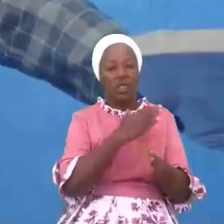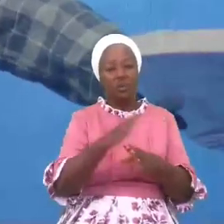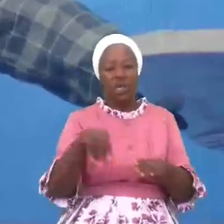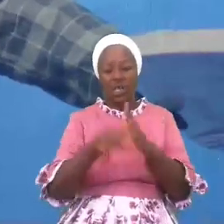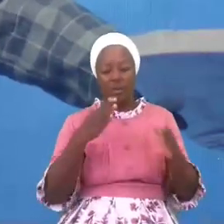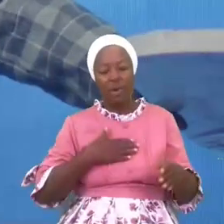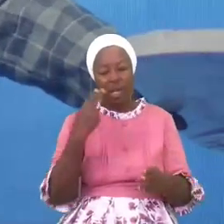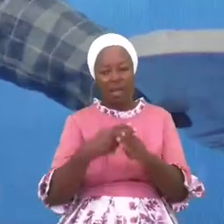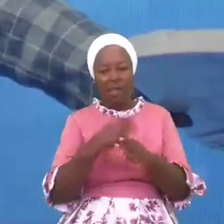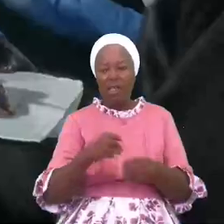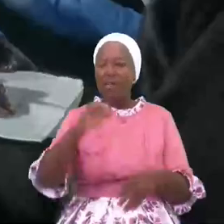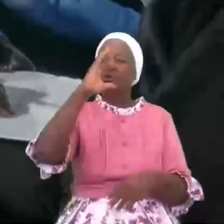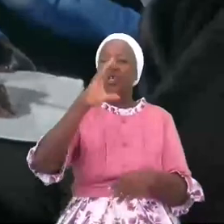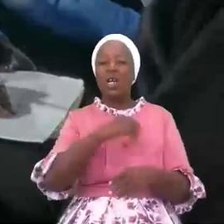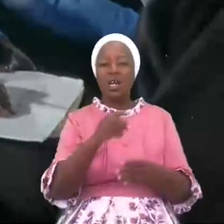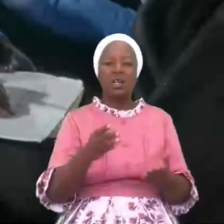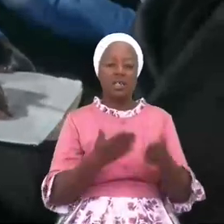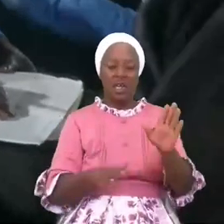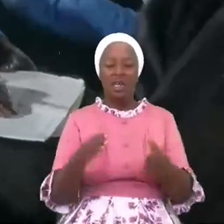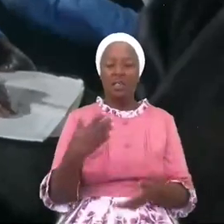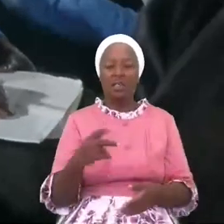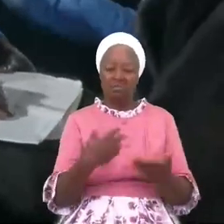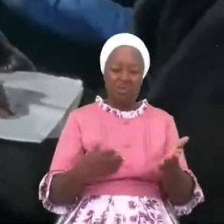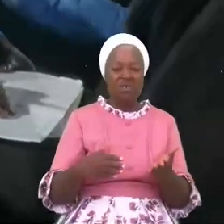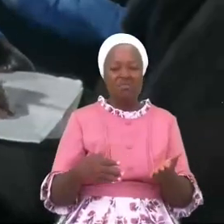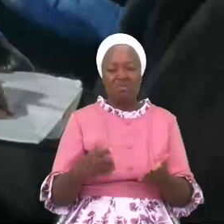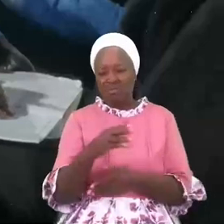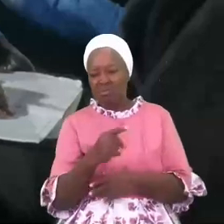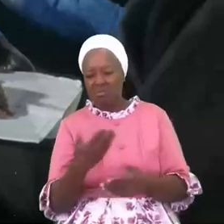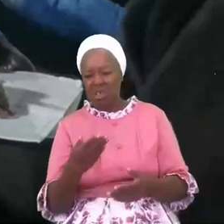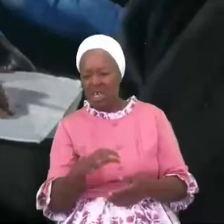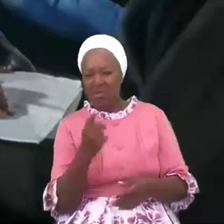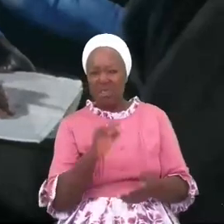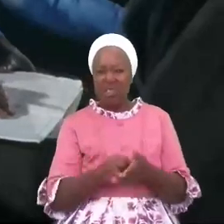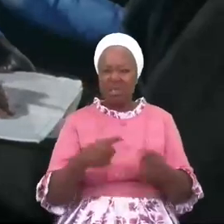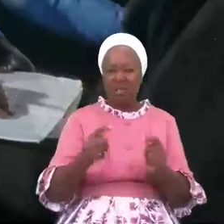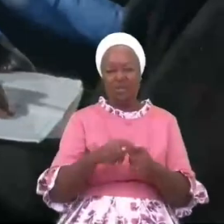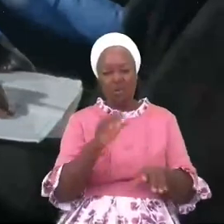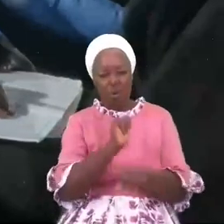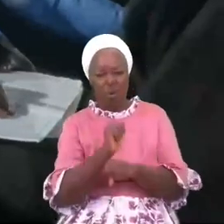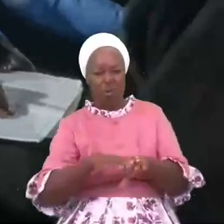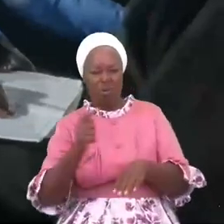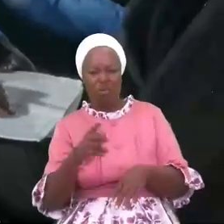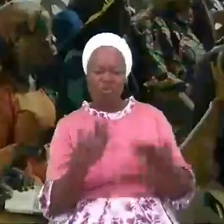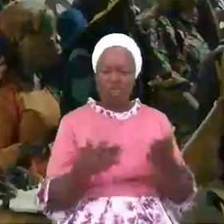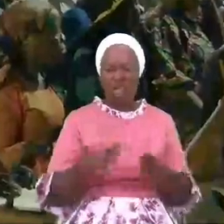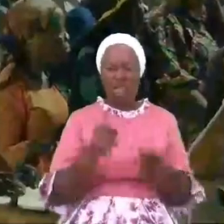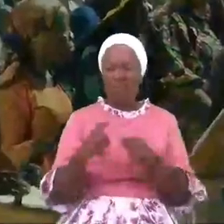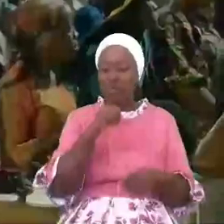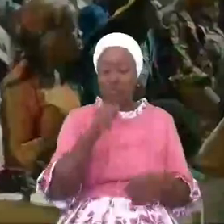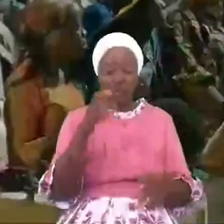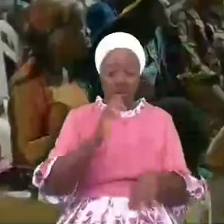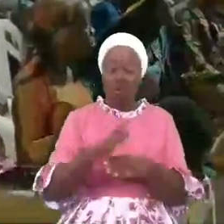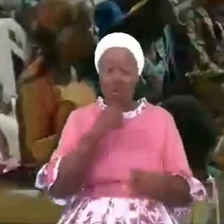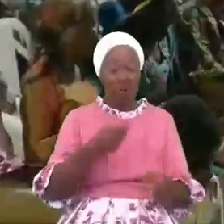boivent quelque breuvage mortel ou quelqu'un essaie de le jouer un tour, cela ne leur touchera pas. Ils imposeront les